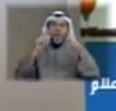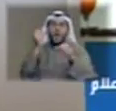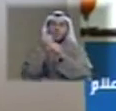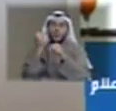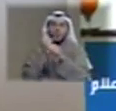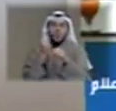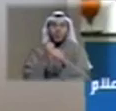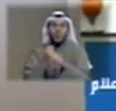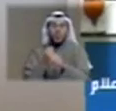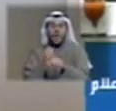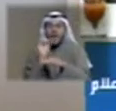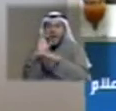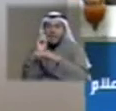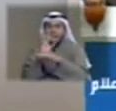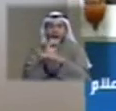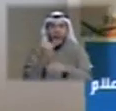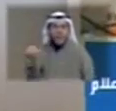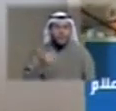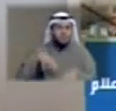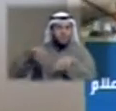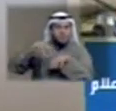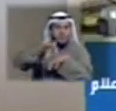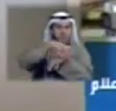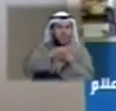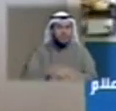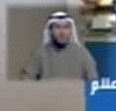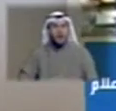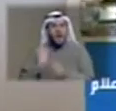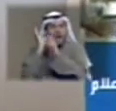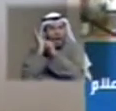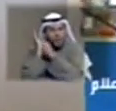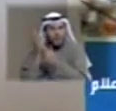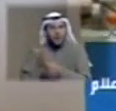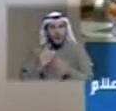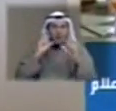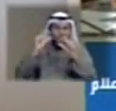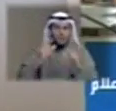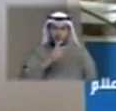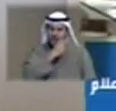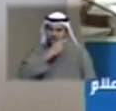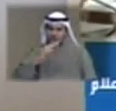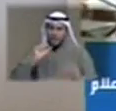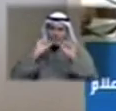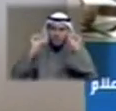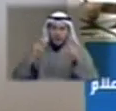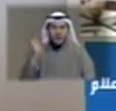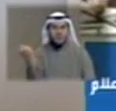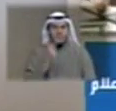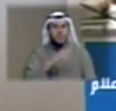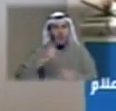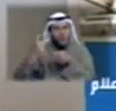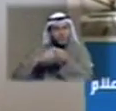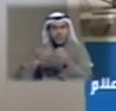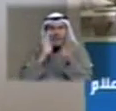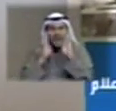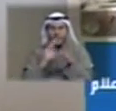جدا من خلال قطاعاتها المختلفة على نطاق الأخبار والتلفزيون والإذاعة وأيضا التواصل